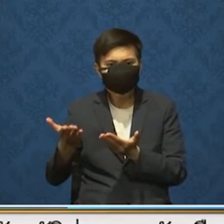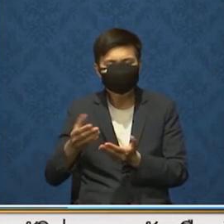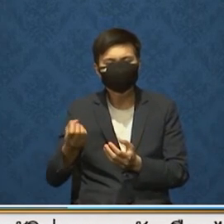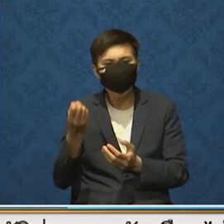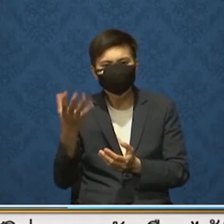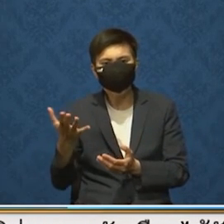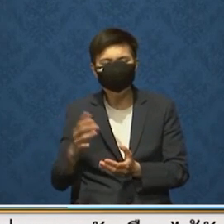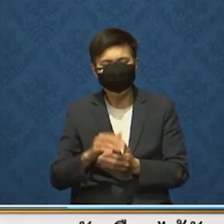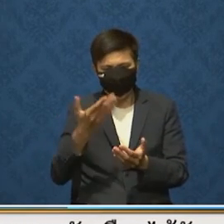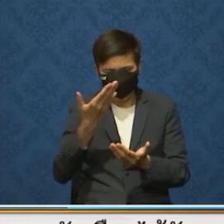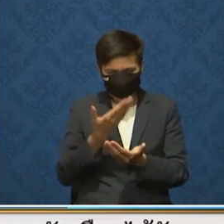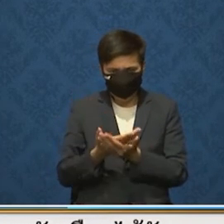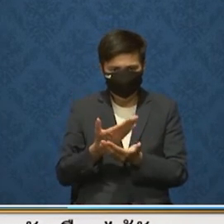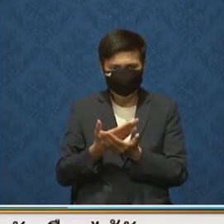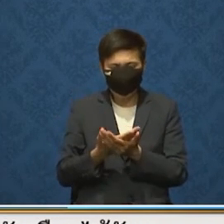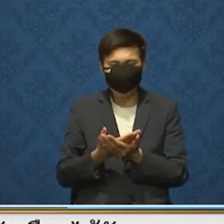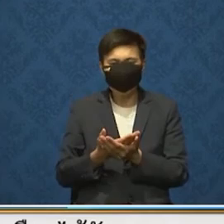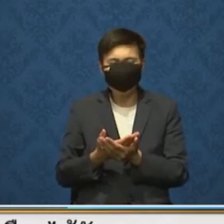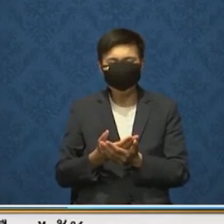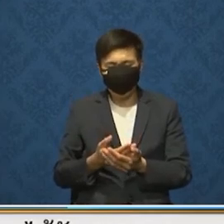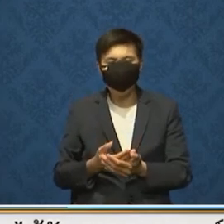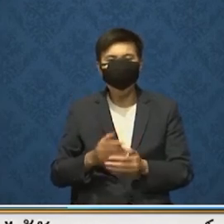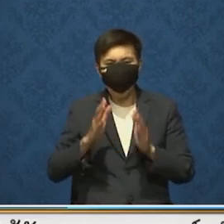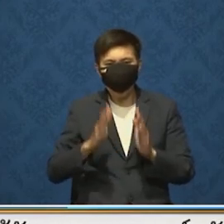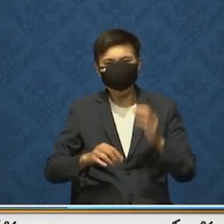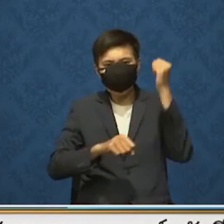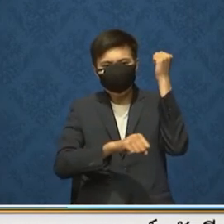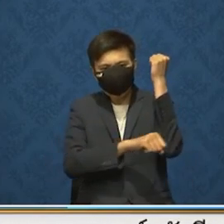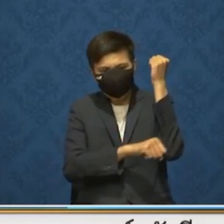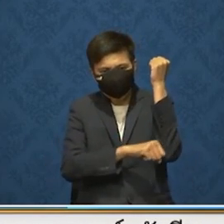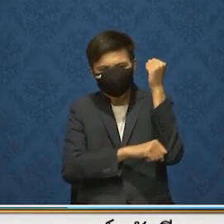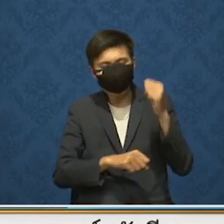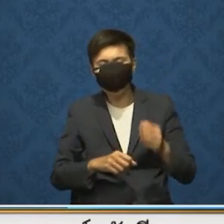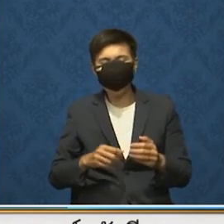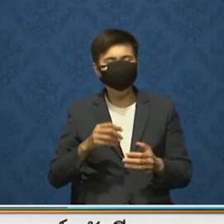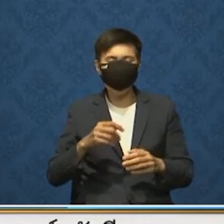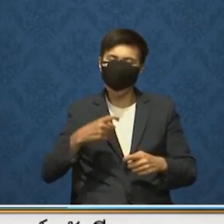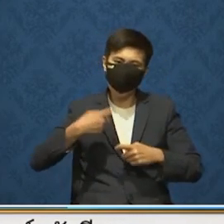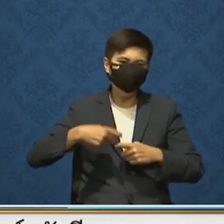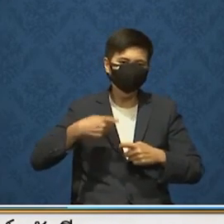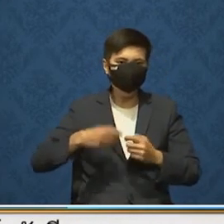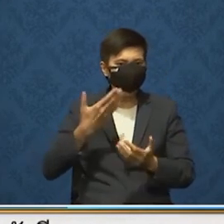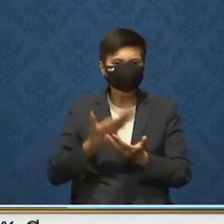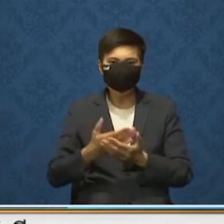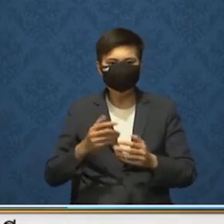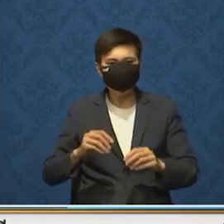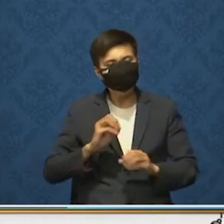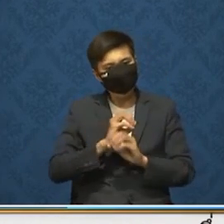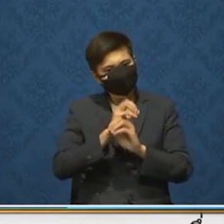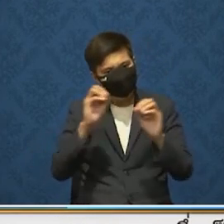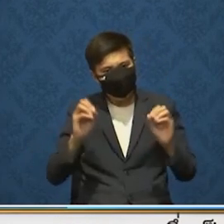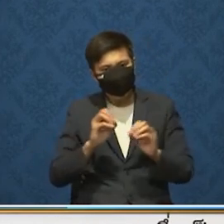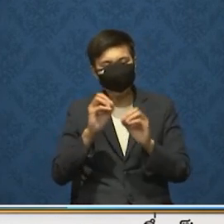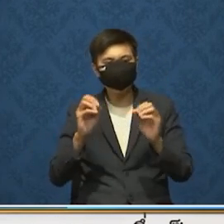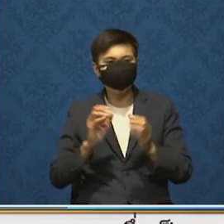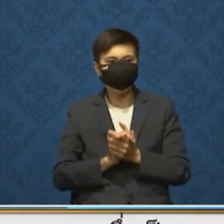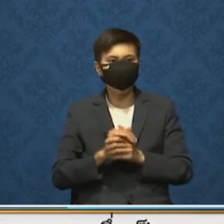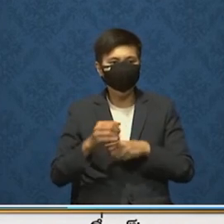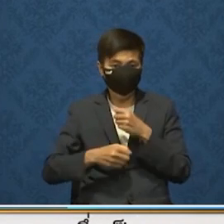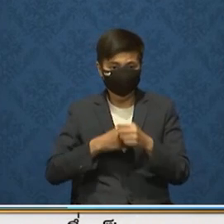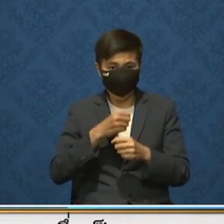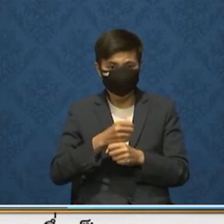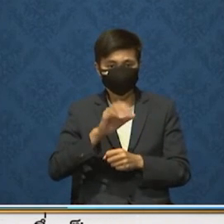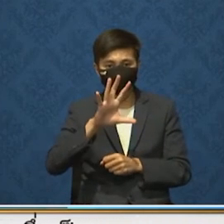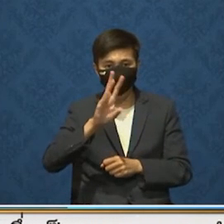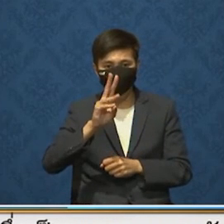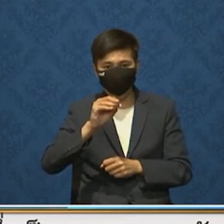ประเทศมากพี่น้รากยากลำบากไมมเงินใช้พต้มาดูนะครับว่าปี 65 เนี่สามเหล่าทัพชัย